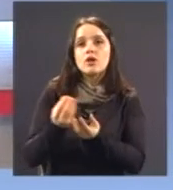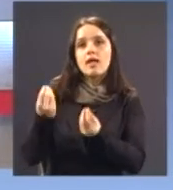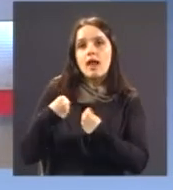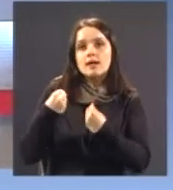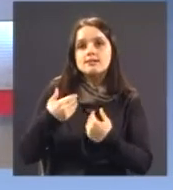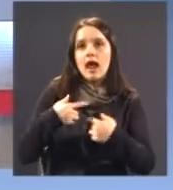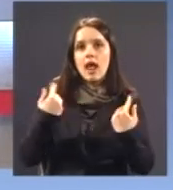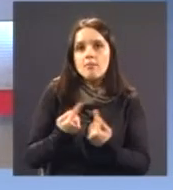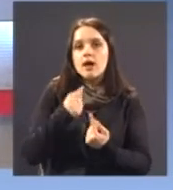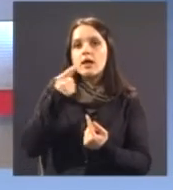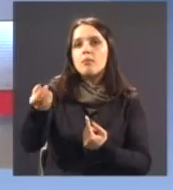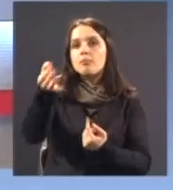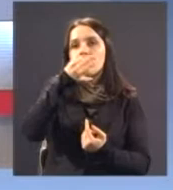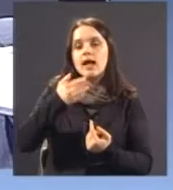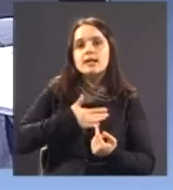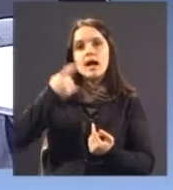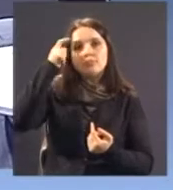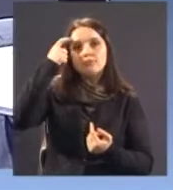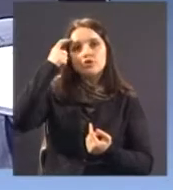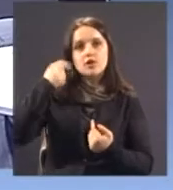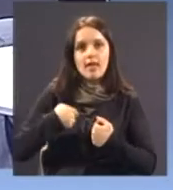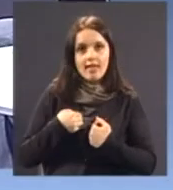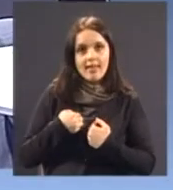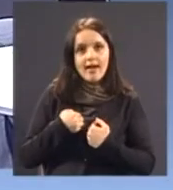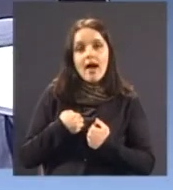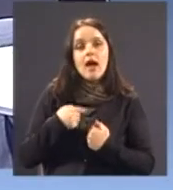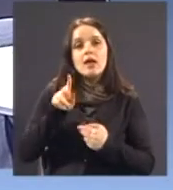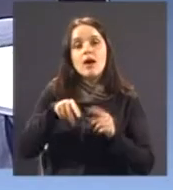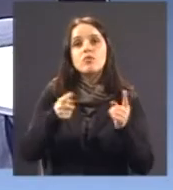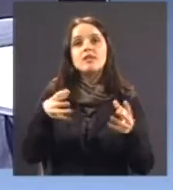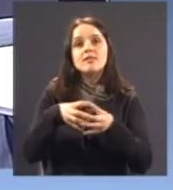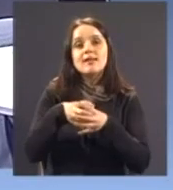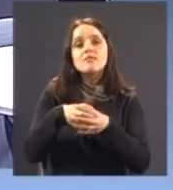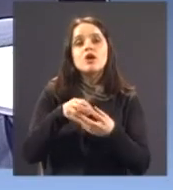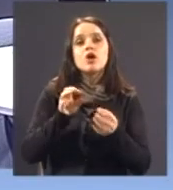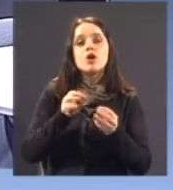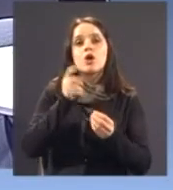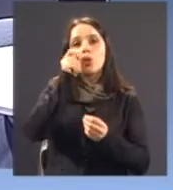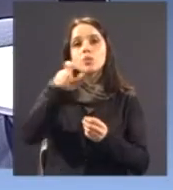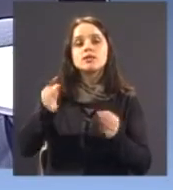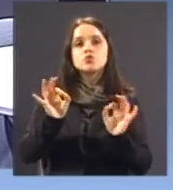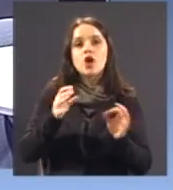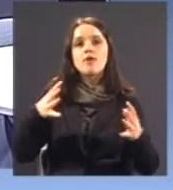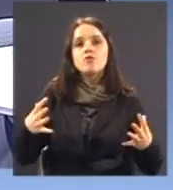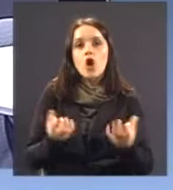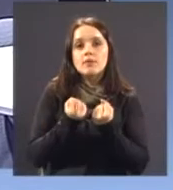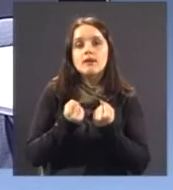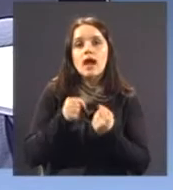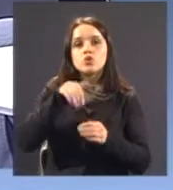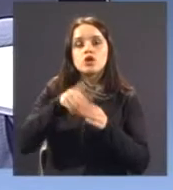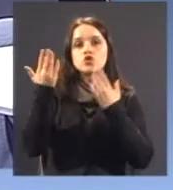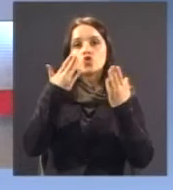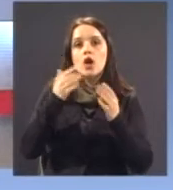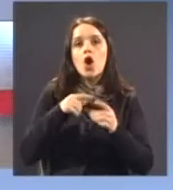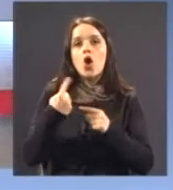ostalog imamo i tim ljudi, stručnjaka oko mog djeteta koji je formiran unutar škole i taj tim se sastaje